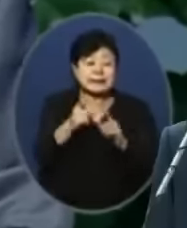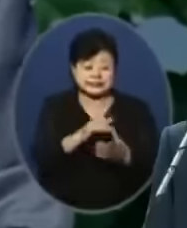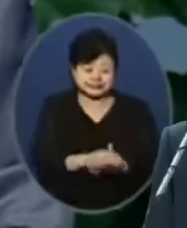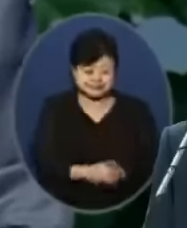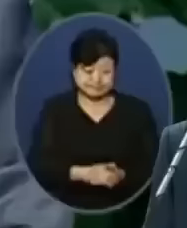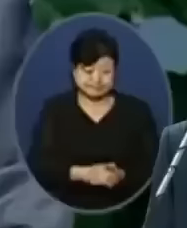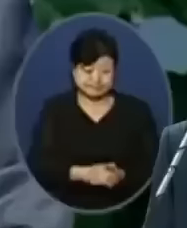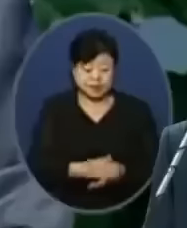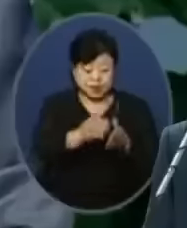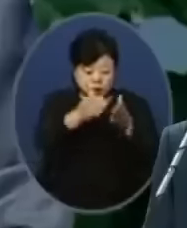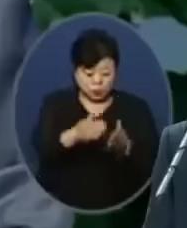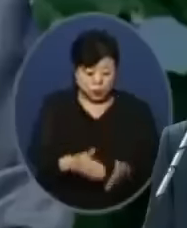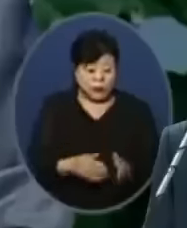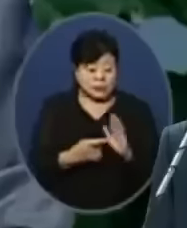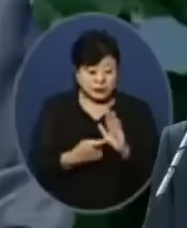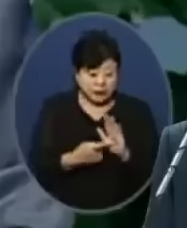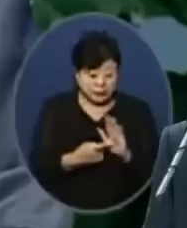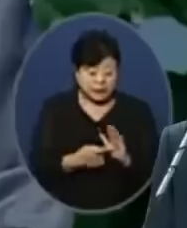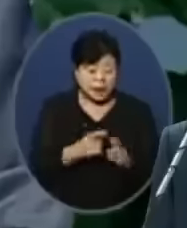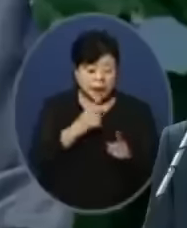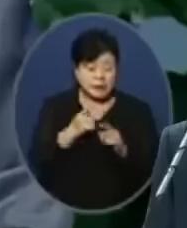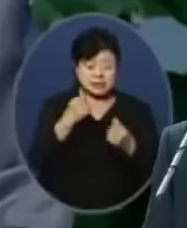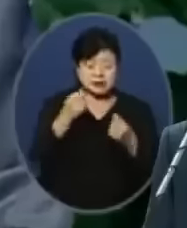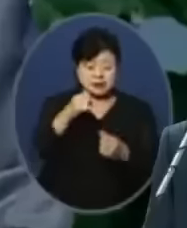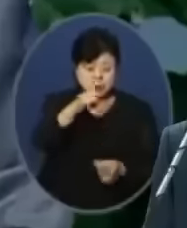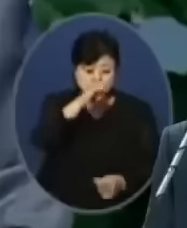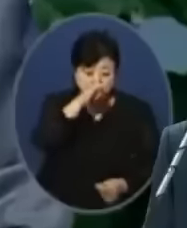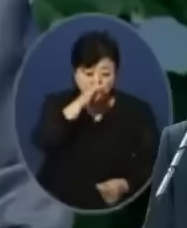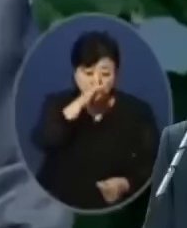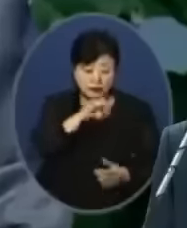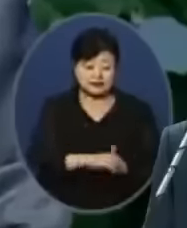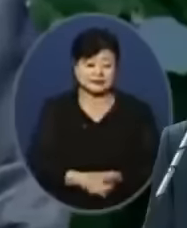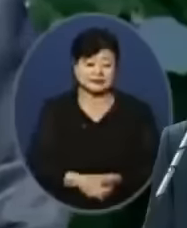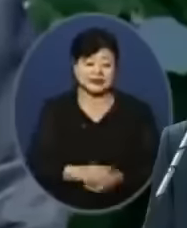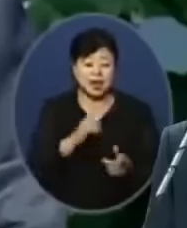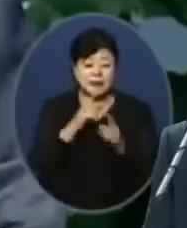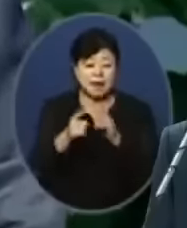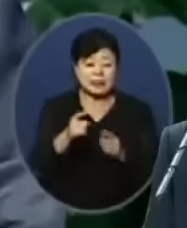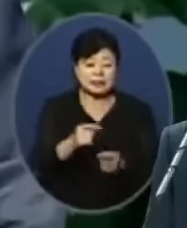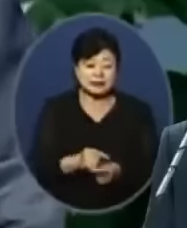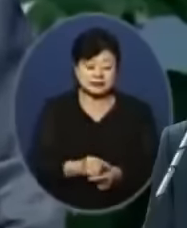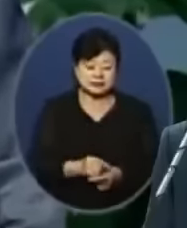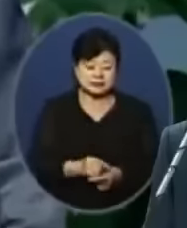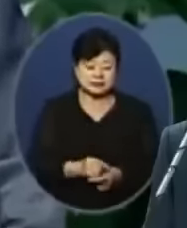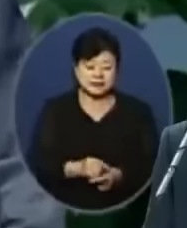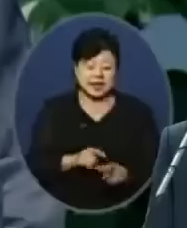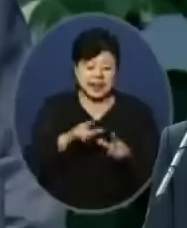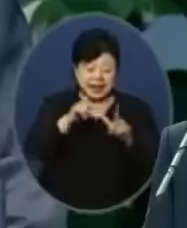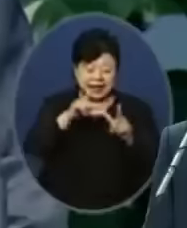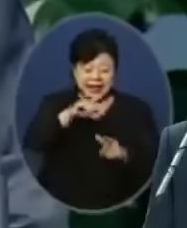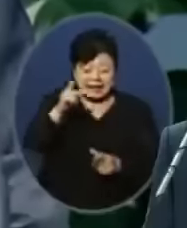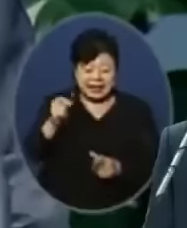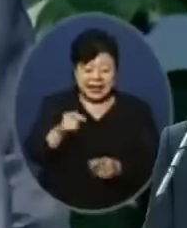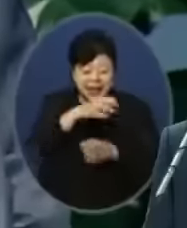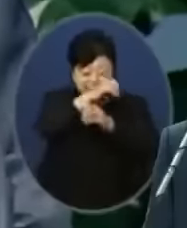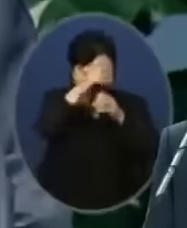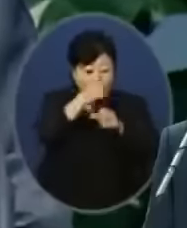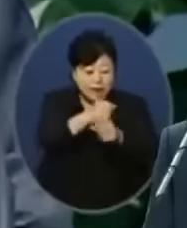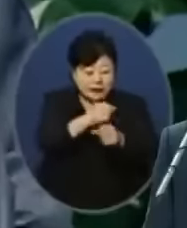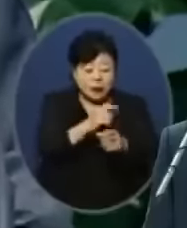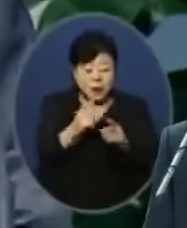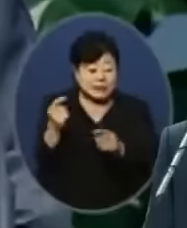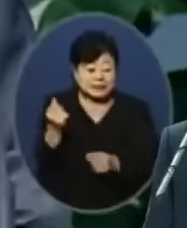있습니다. 말씀이 그렇게 힘이 있는 것입니다. 말씀이 해와 달과 별들을 지으셨고